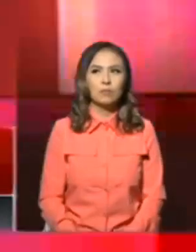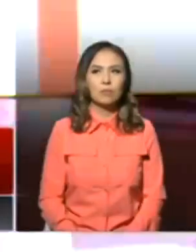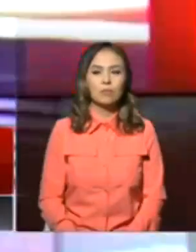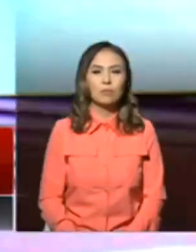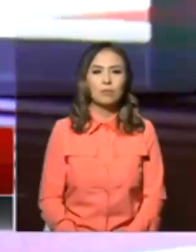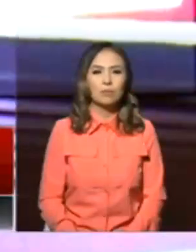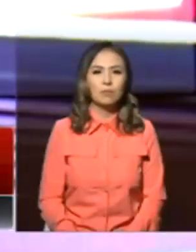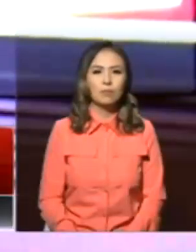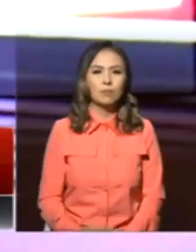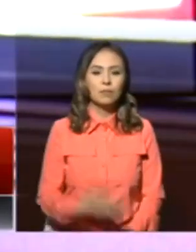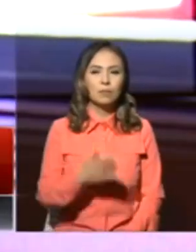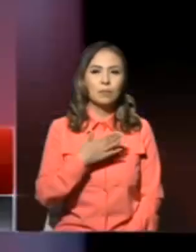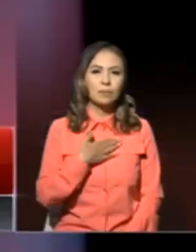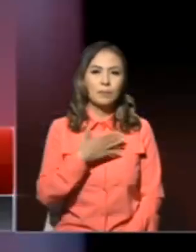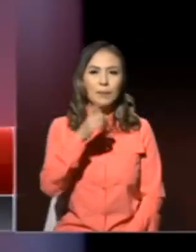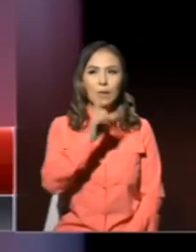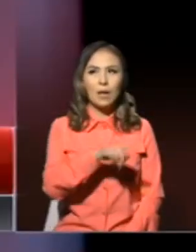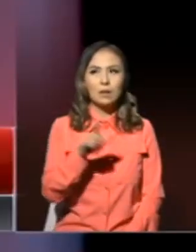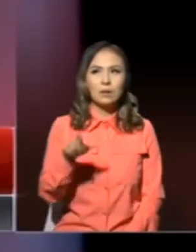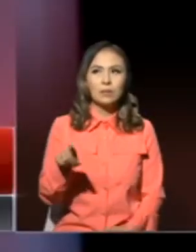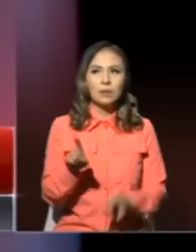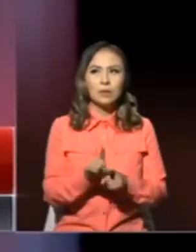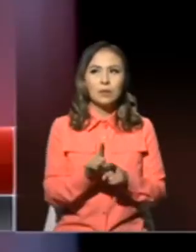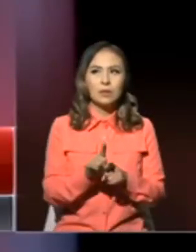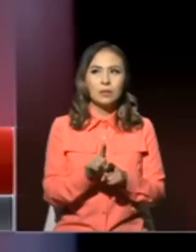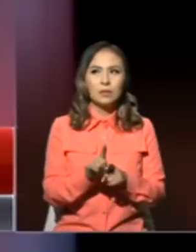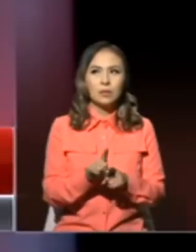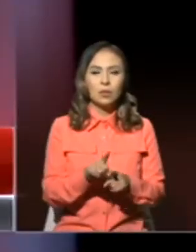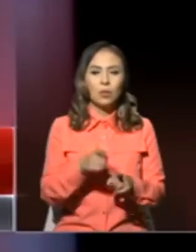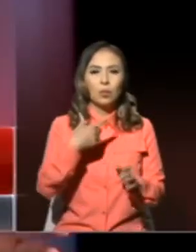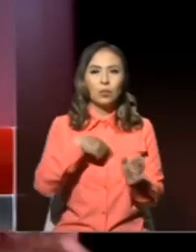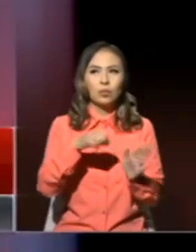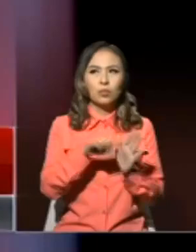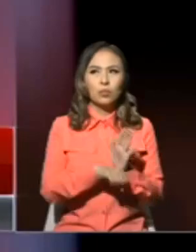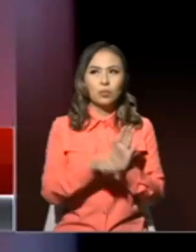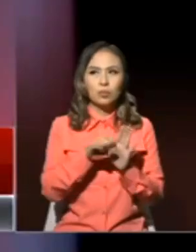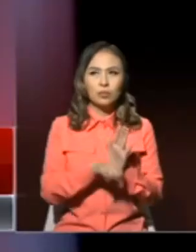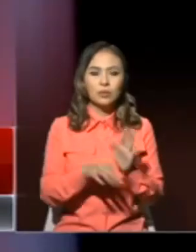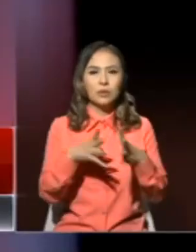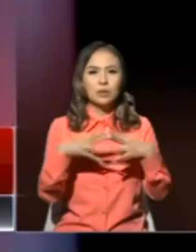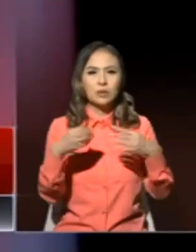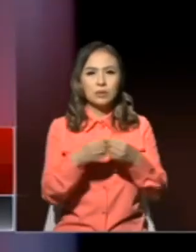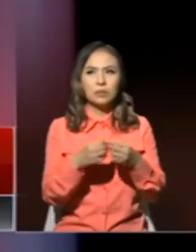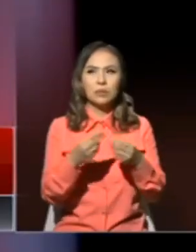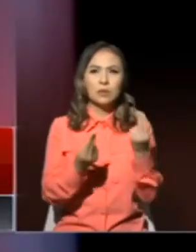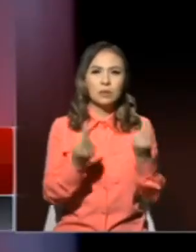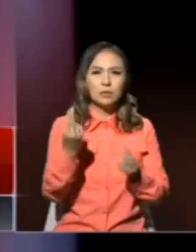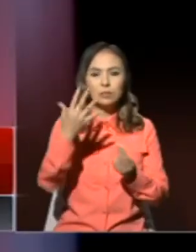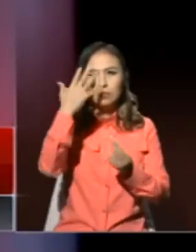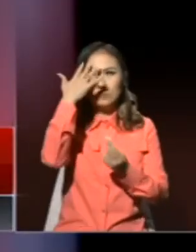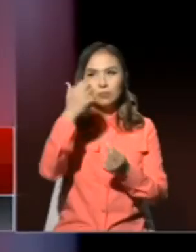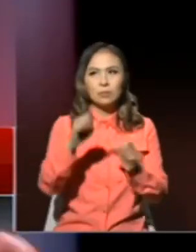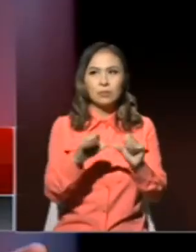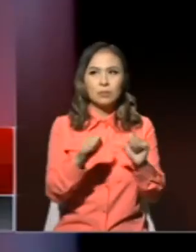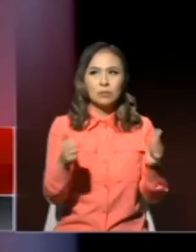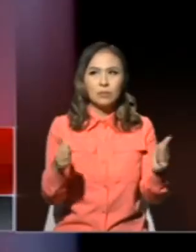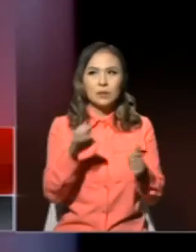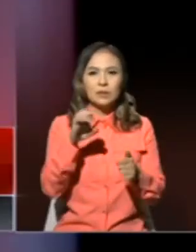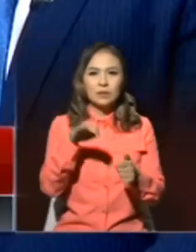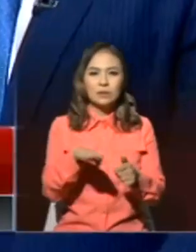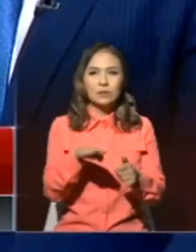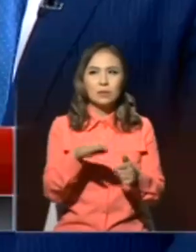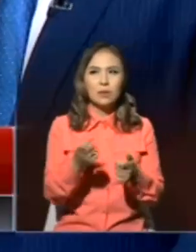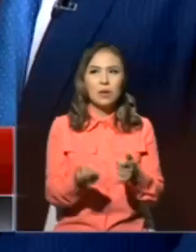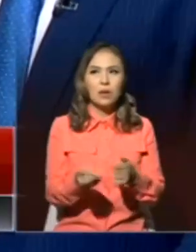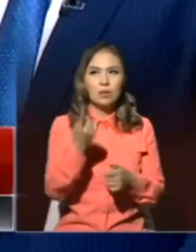бізге біз адамдарды олай жаңағы суицид деп жатыр ғой, оның отбасының жетеуі осы құмар ойын үшін ажырасып жатыр деген. Бұл статистикада